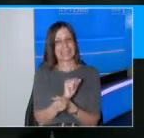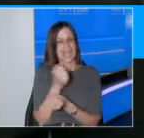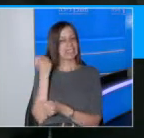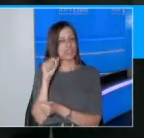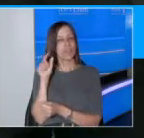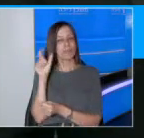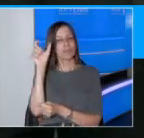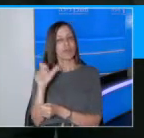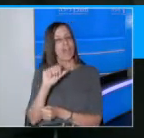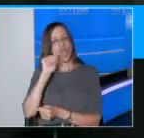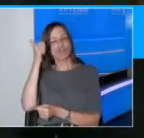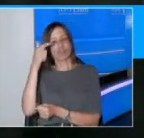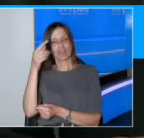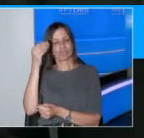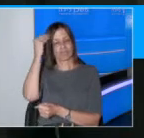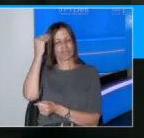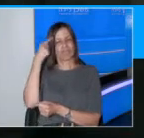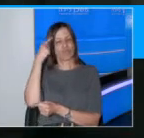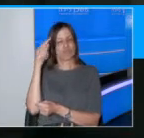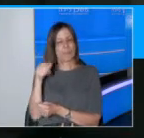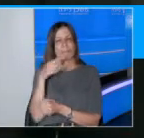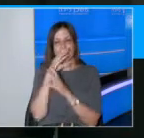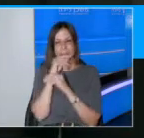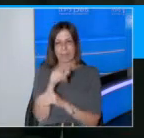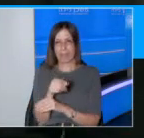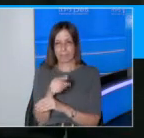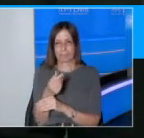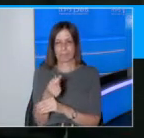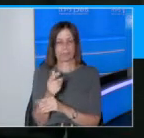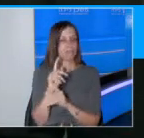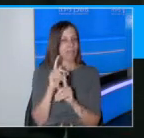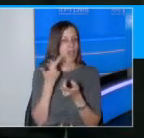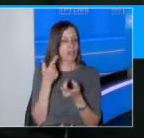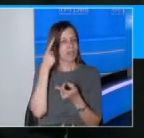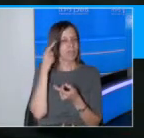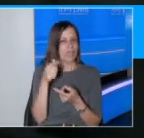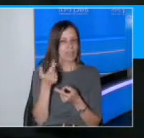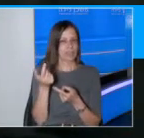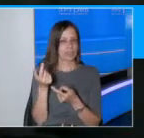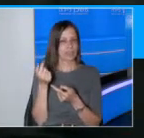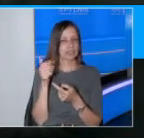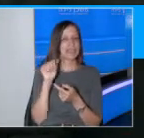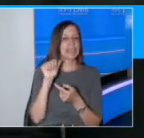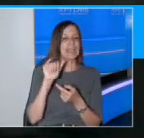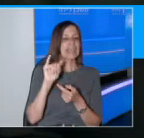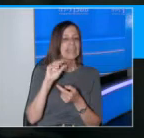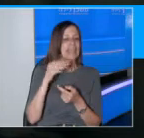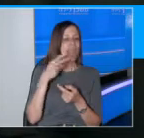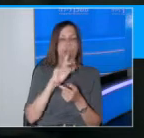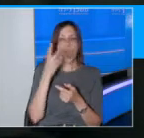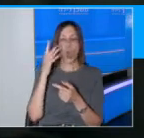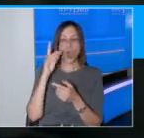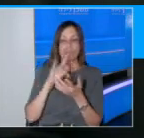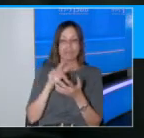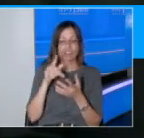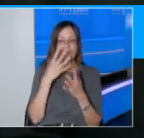הדמויות הראשונות שקופצות לנו לראש, ואנחנו מדברים עליהם. למה לדעתך עידה לא מופיעה שם